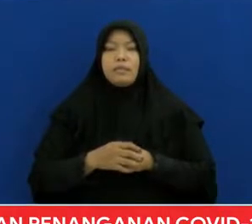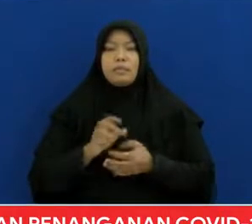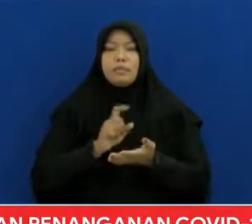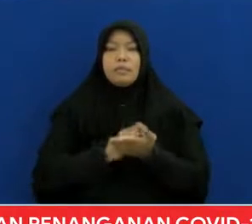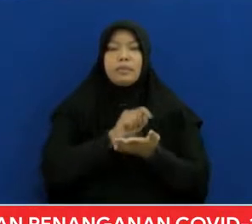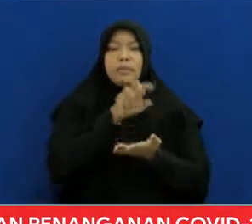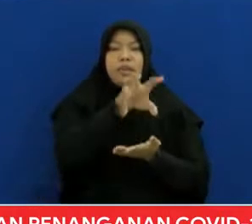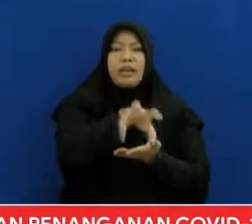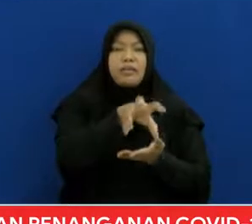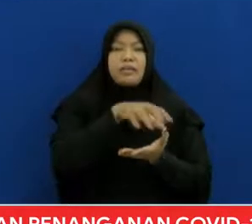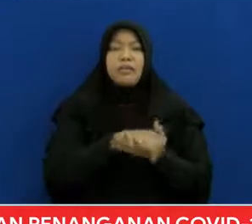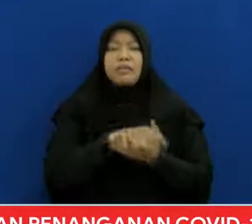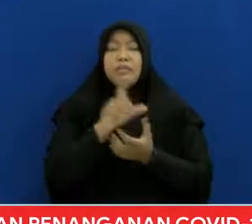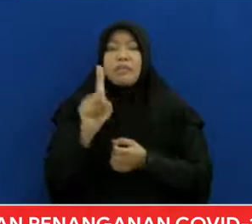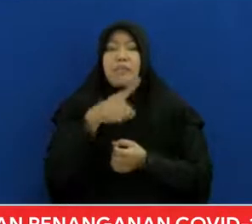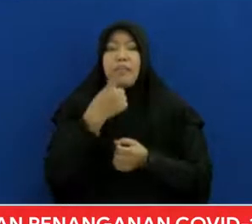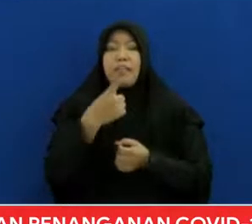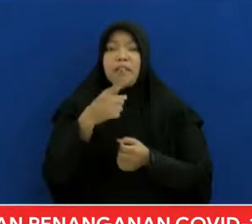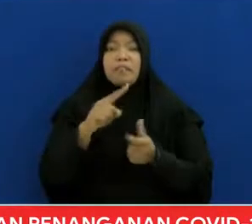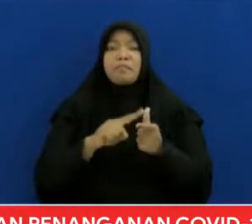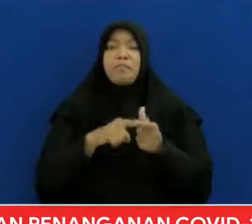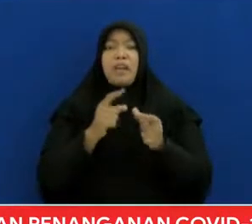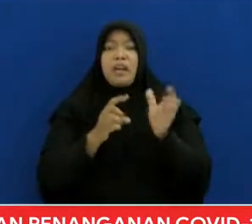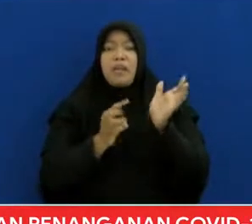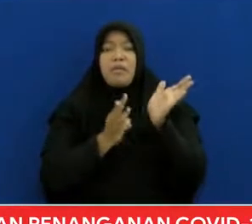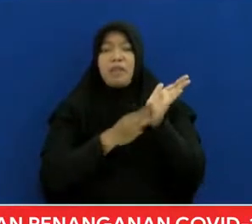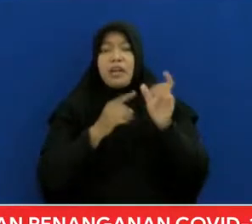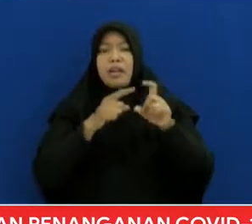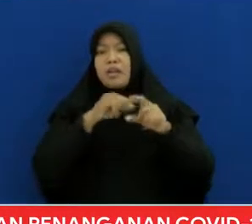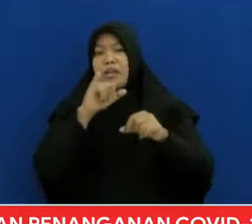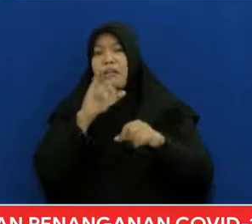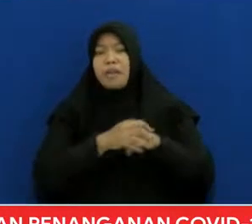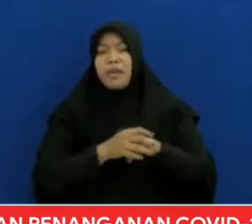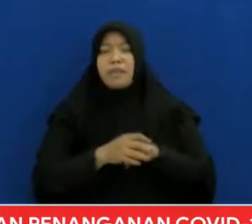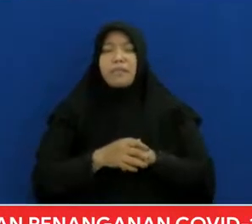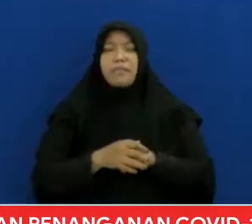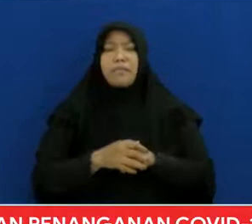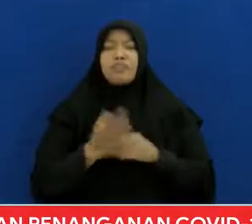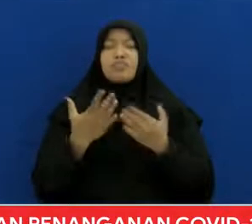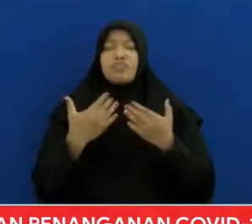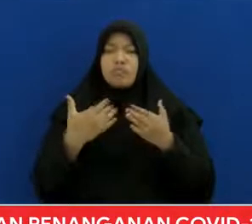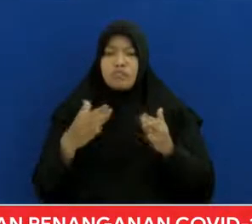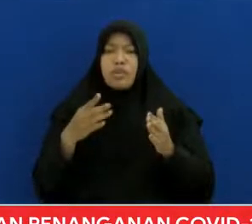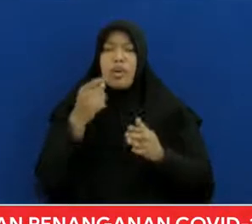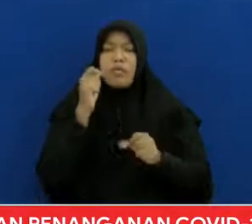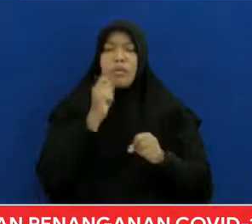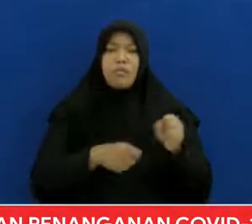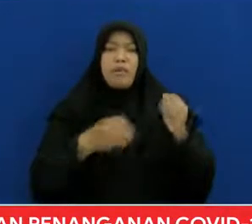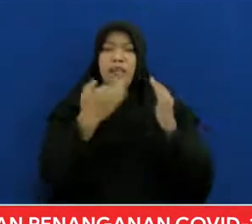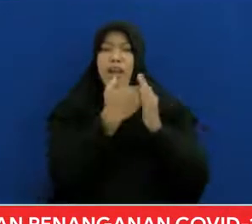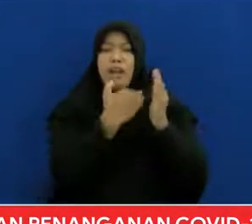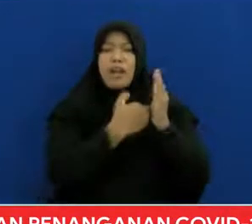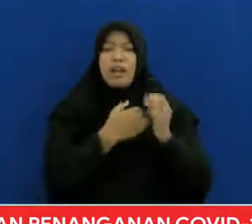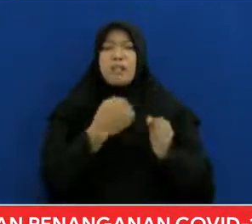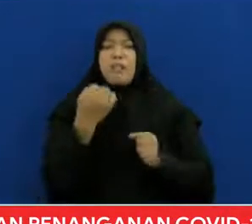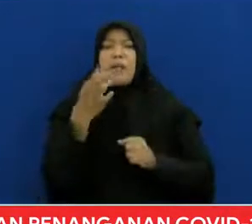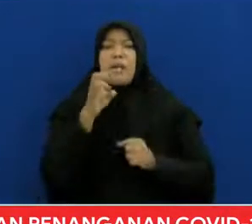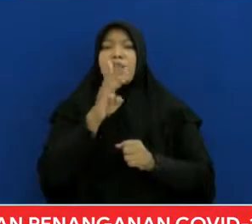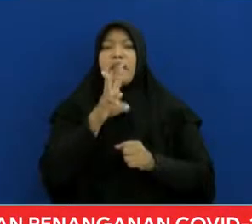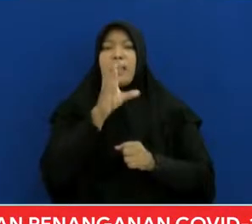akan dilakukan pada awal Mei ini, dan gugus tugas telah mengalokasikan anggaran sebesar 300